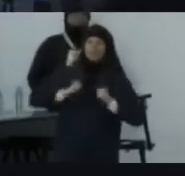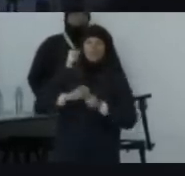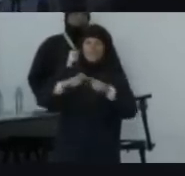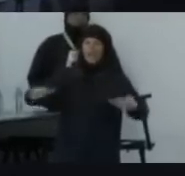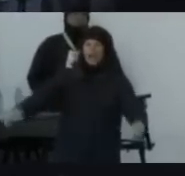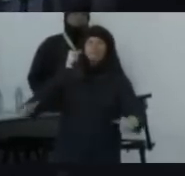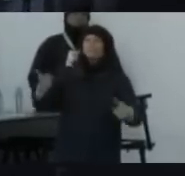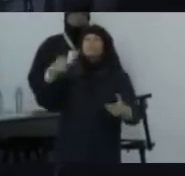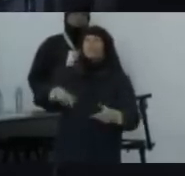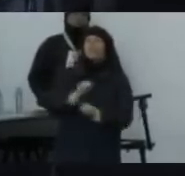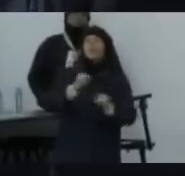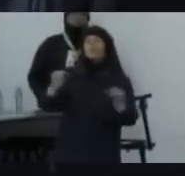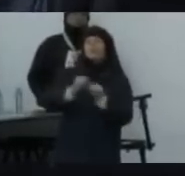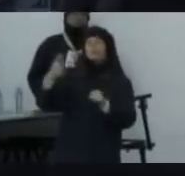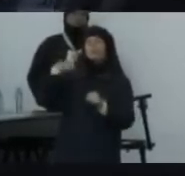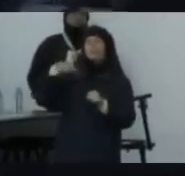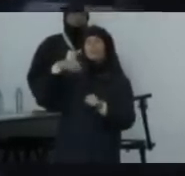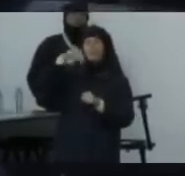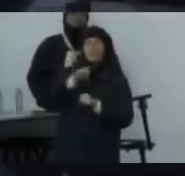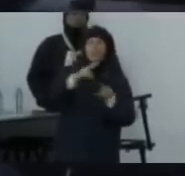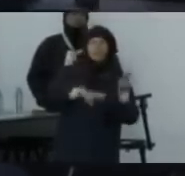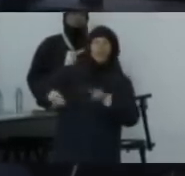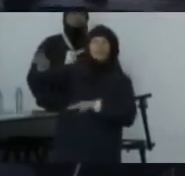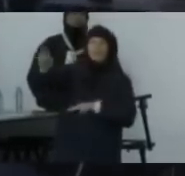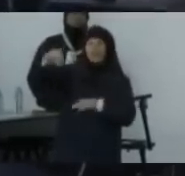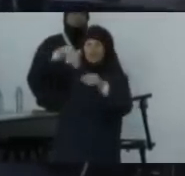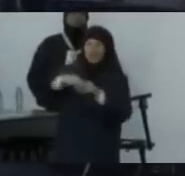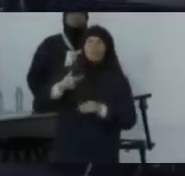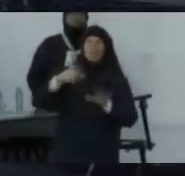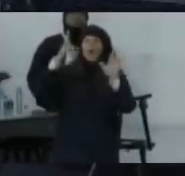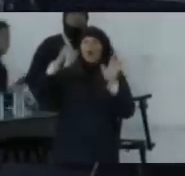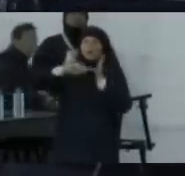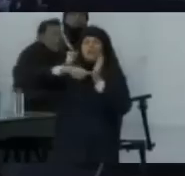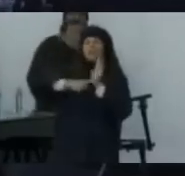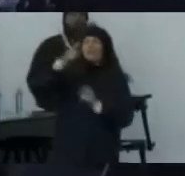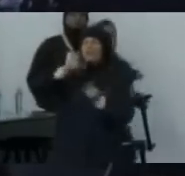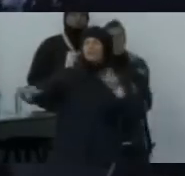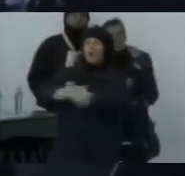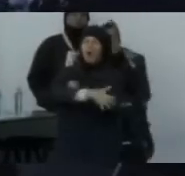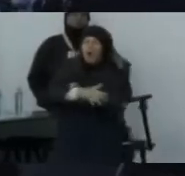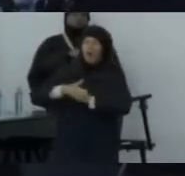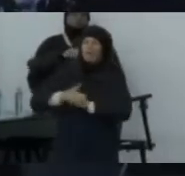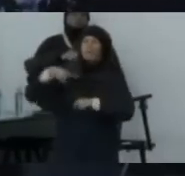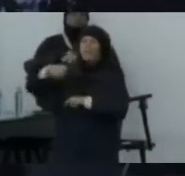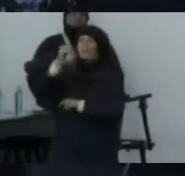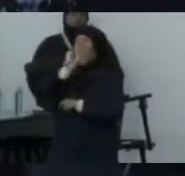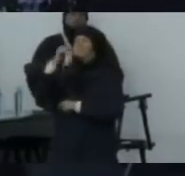convivere in una nazione che ha quasi 8 milioni di poveri facendo finta che non esistono, non è possibile.